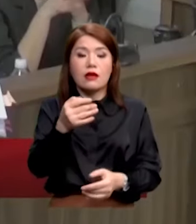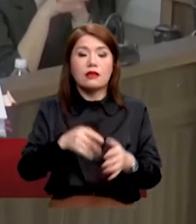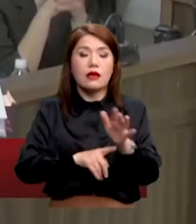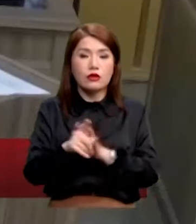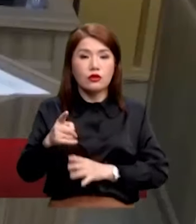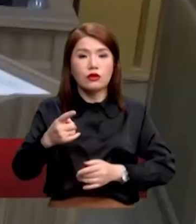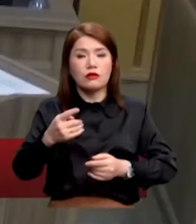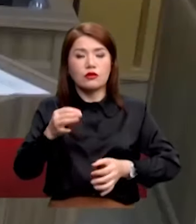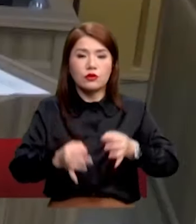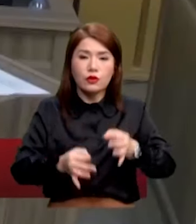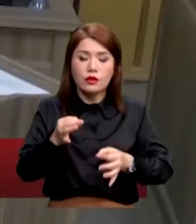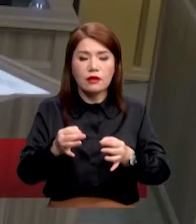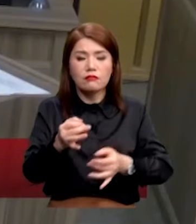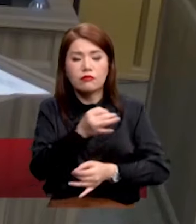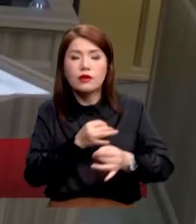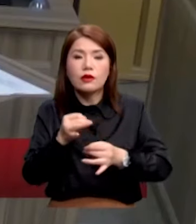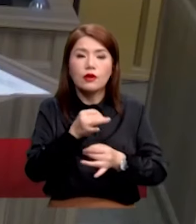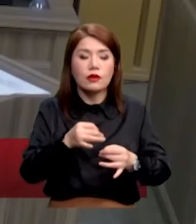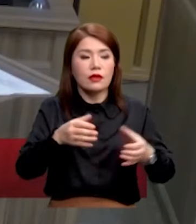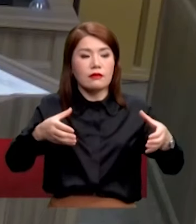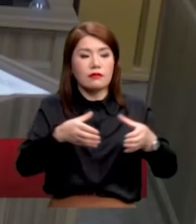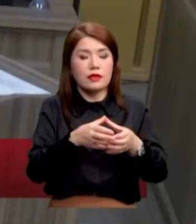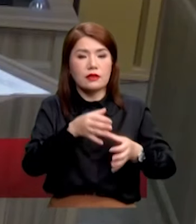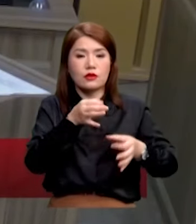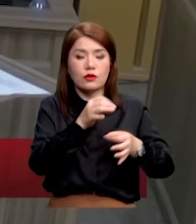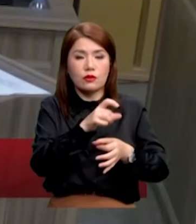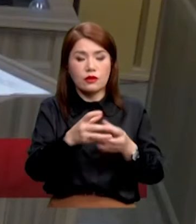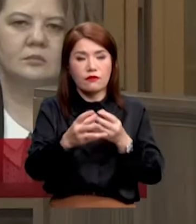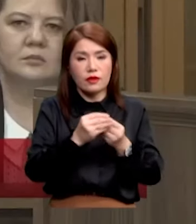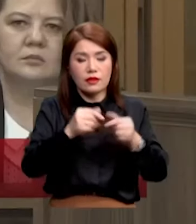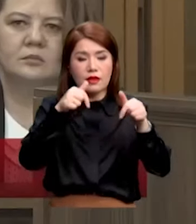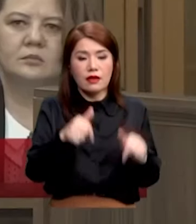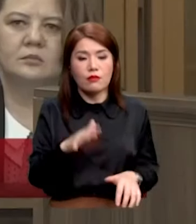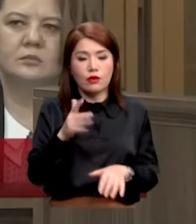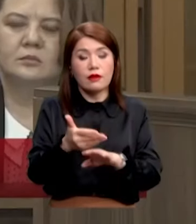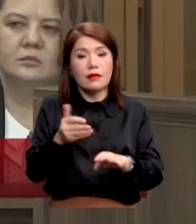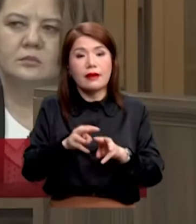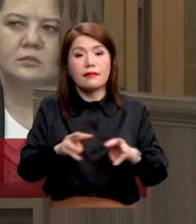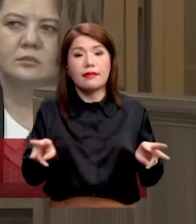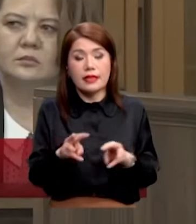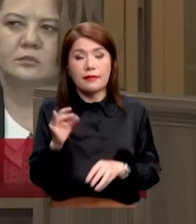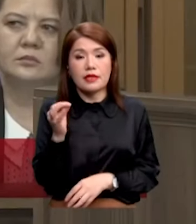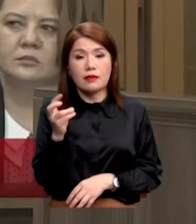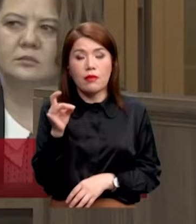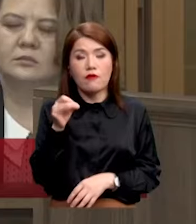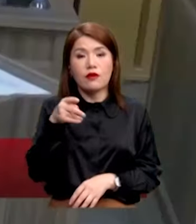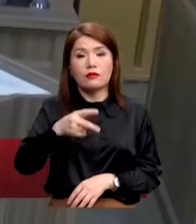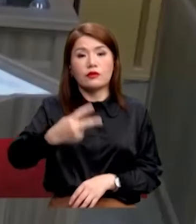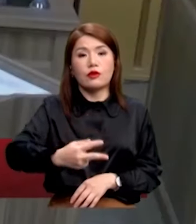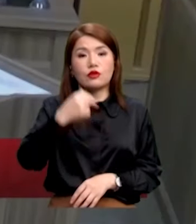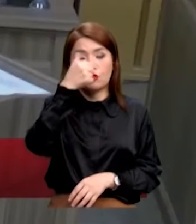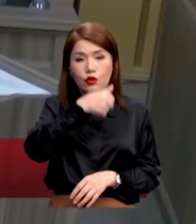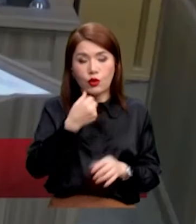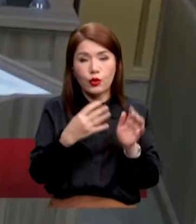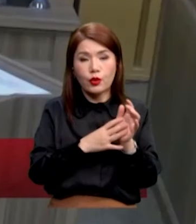басталады. Одан кейін судья алқабилермен бірге үкім шығарады. Еске сала кетейік, экс-министр Қуандық Бишімбаев 2023 жылы